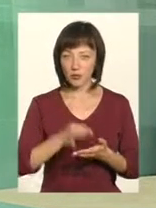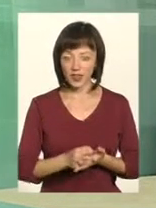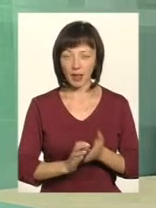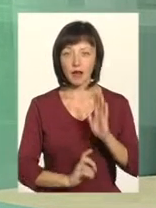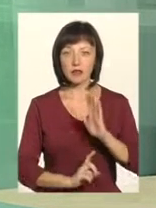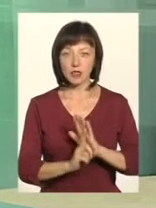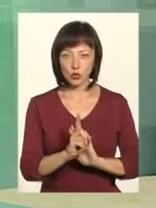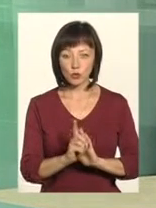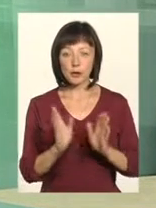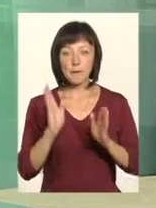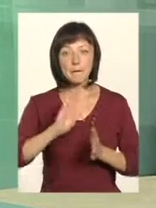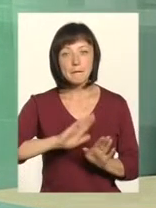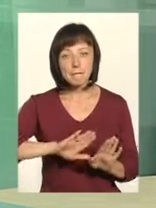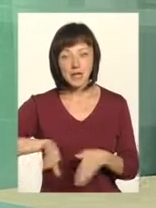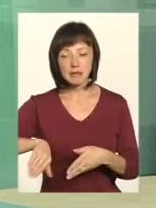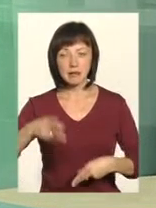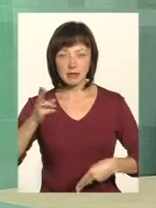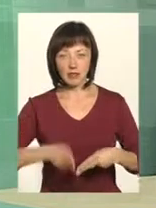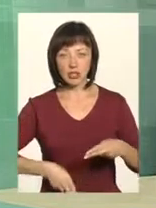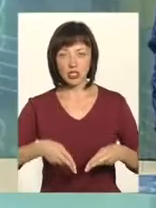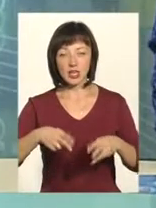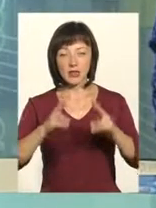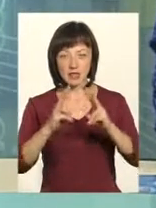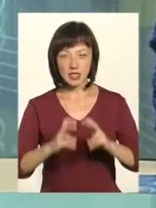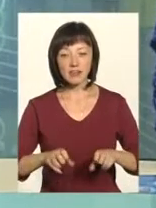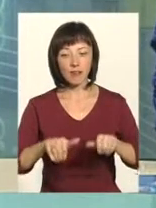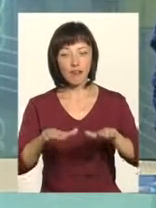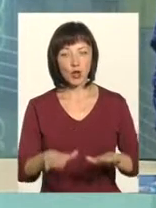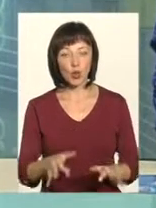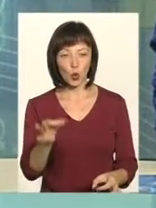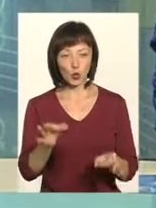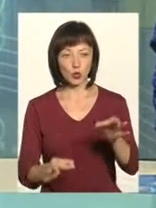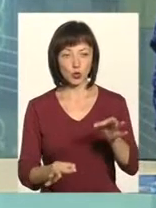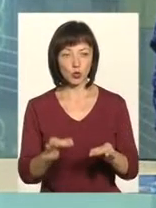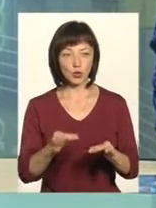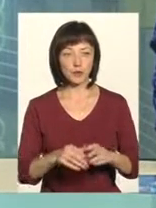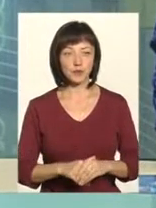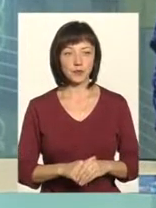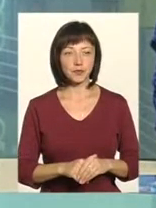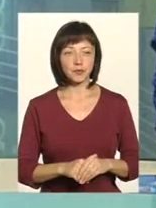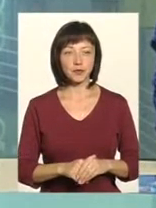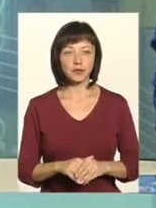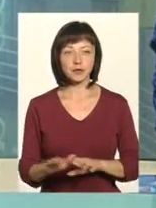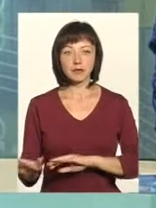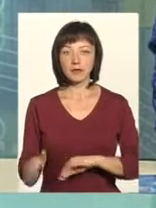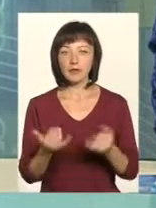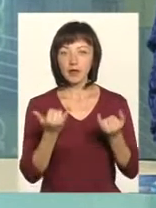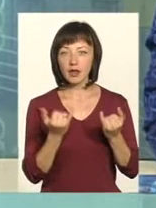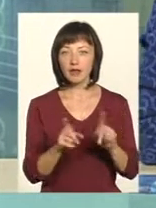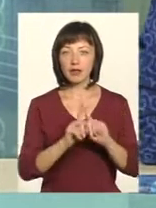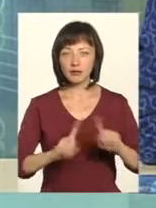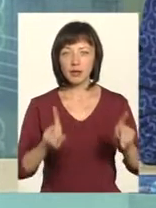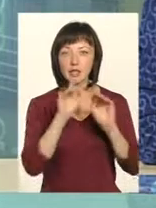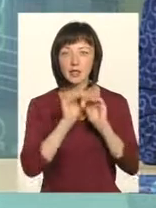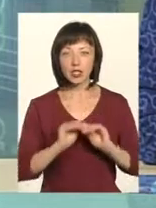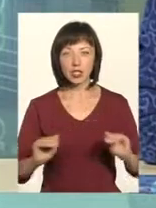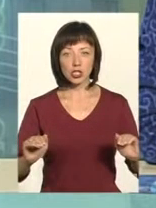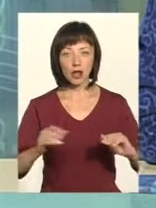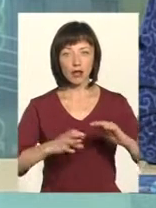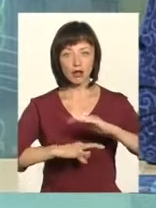після завершення слідства і вироку суду. Нині своєрідне затишшя на сході